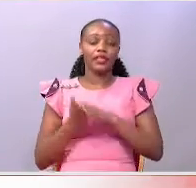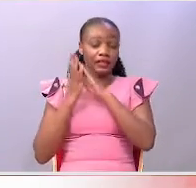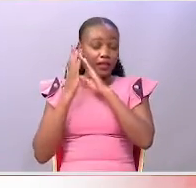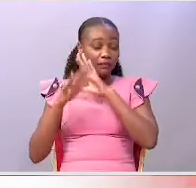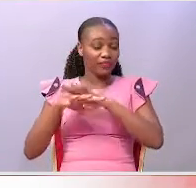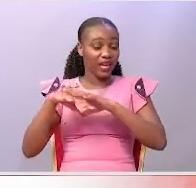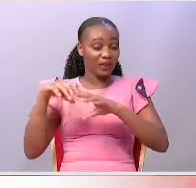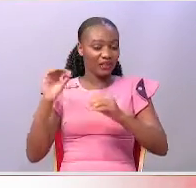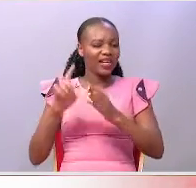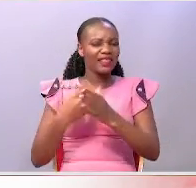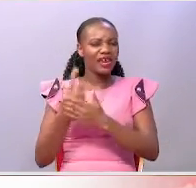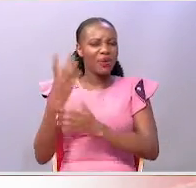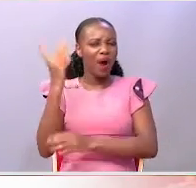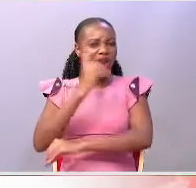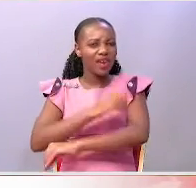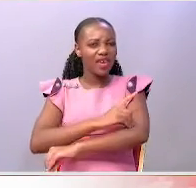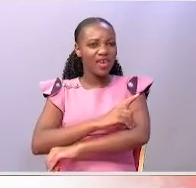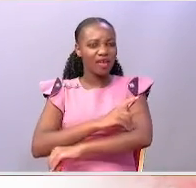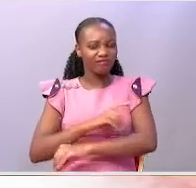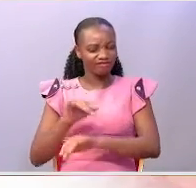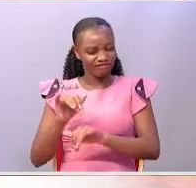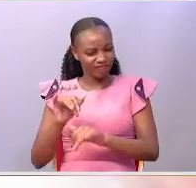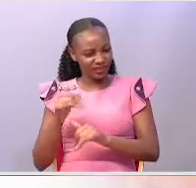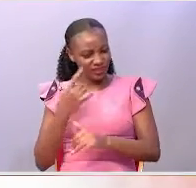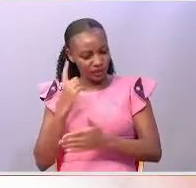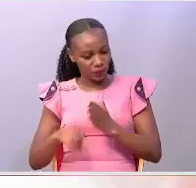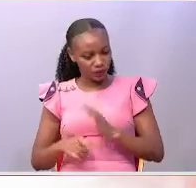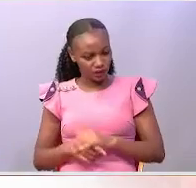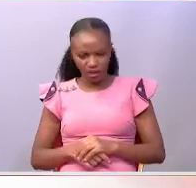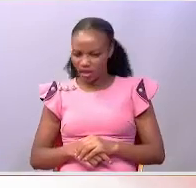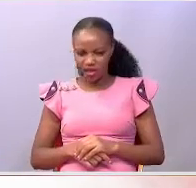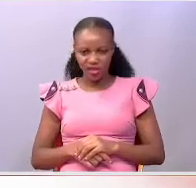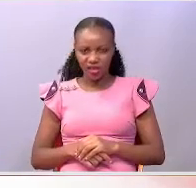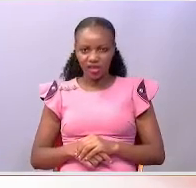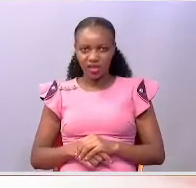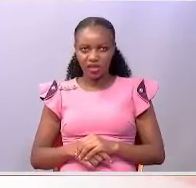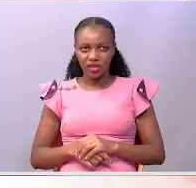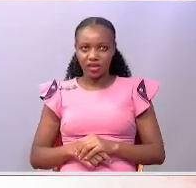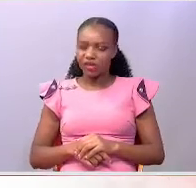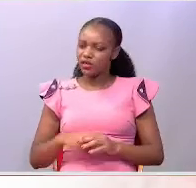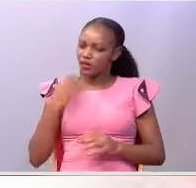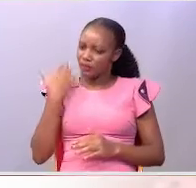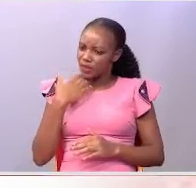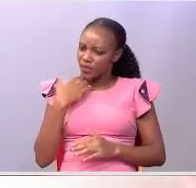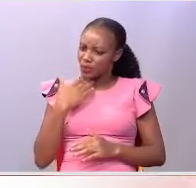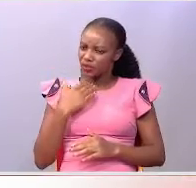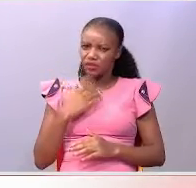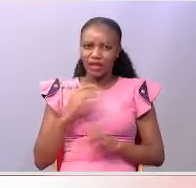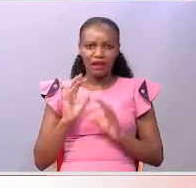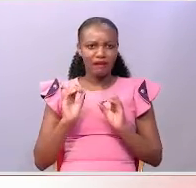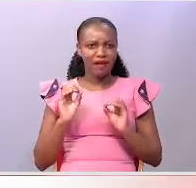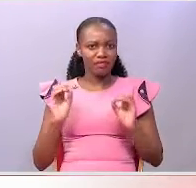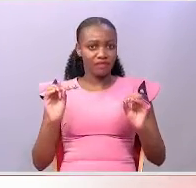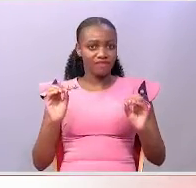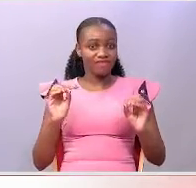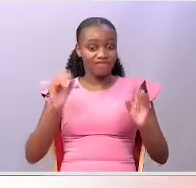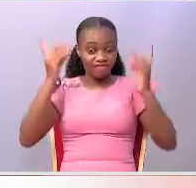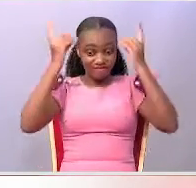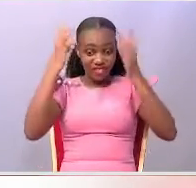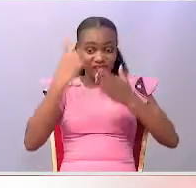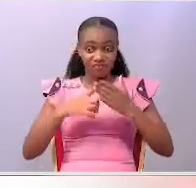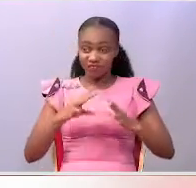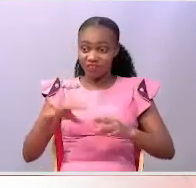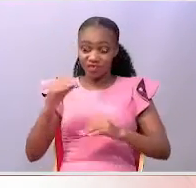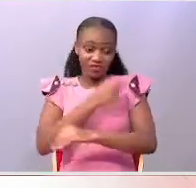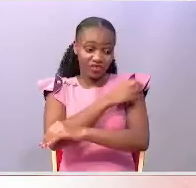Nikalala nje. Sasa siku moja, nimekakaa, nikasema, ai, period zangu zimemiss. Sasa niende, nijipime juu, sijui imemiss na